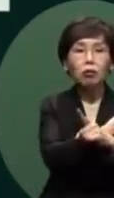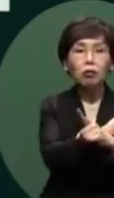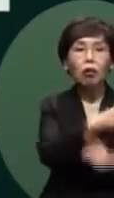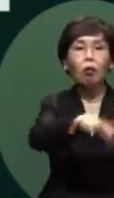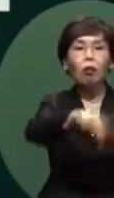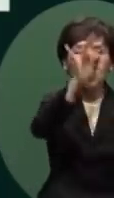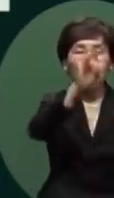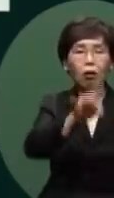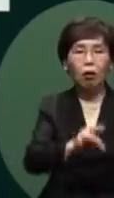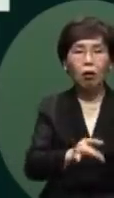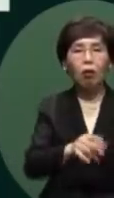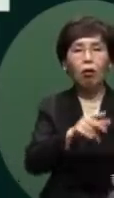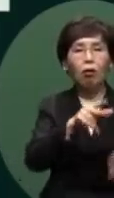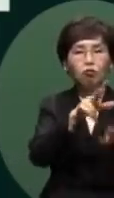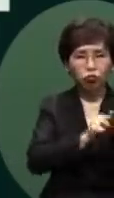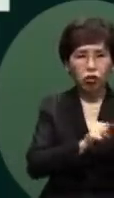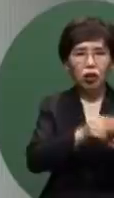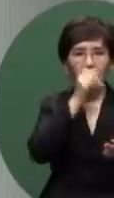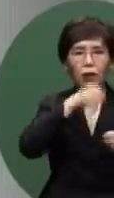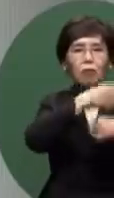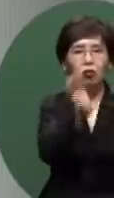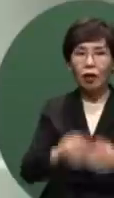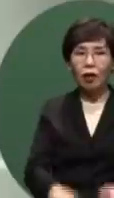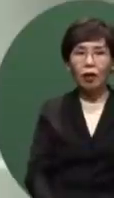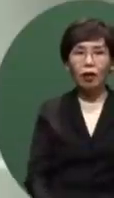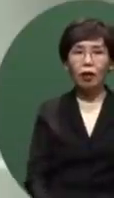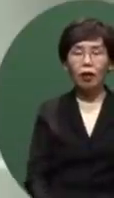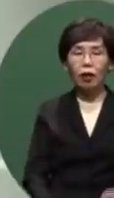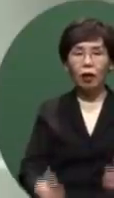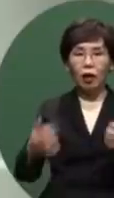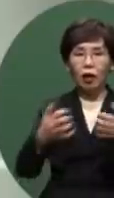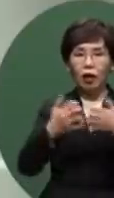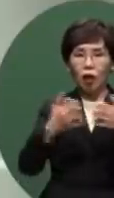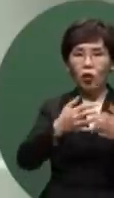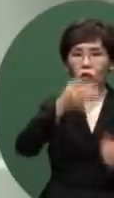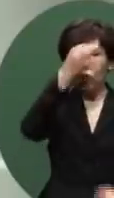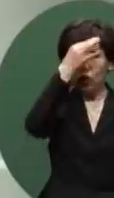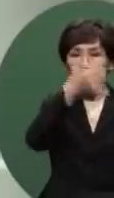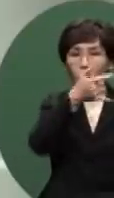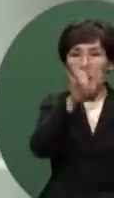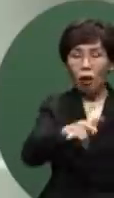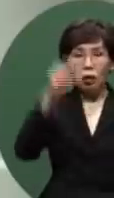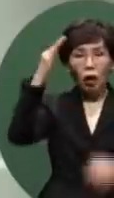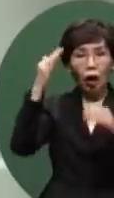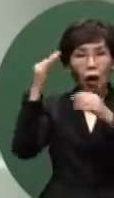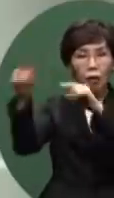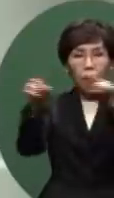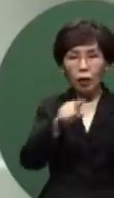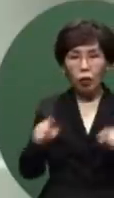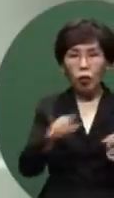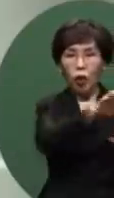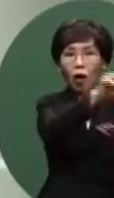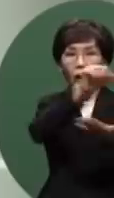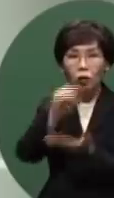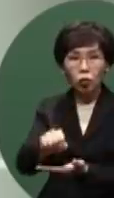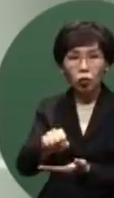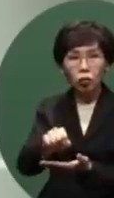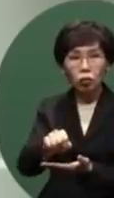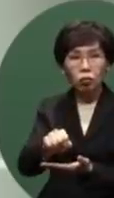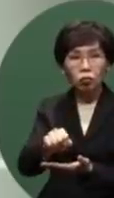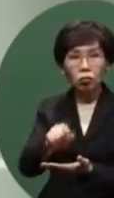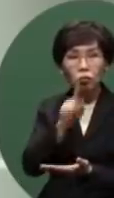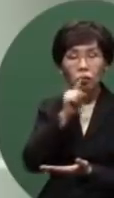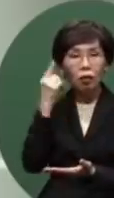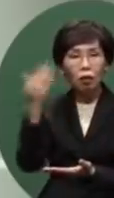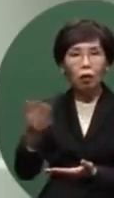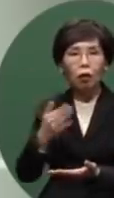저는 근본적으로 문제가 있다고 생각합니다. 네. 전술핵을 한반도에 재배치하자 지금도 여전히 주장하고 계십니까? 저는